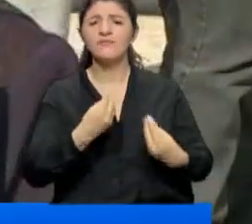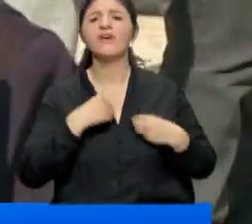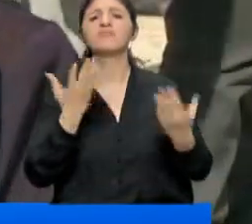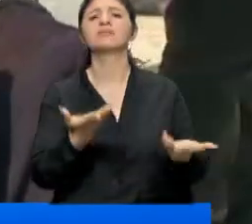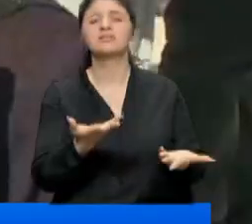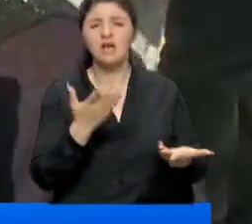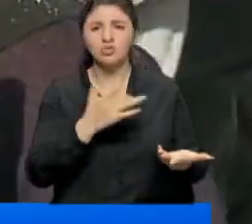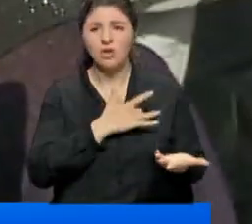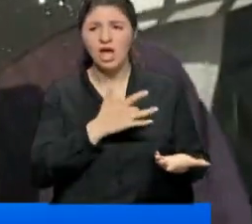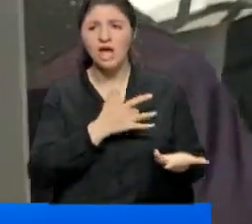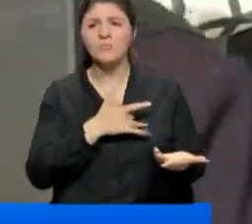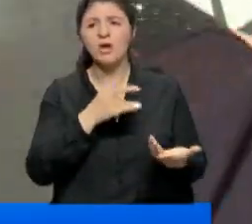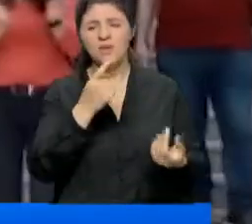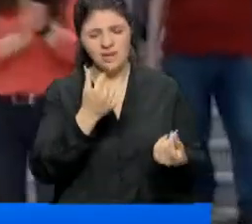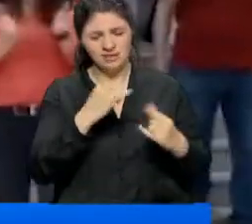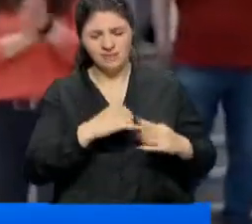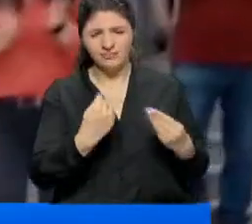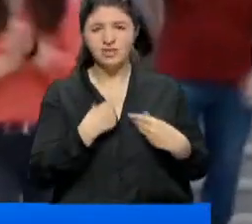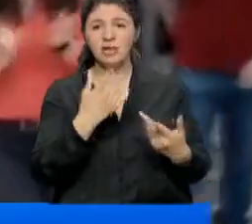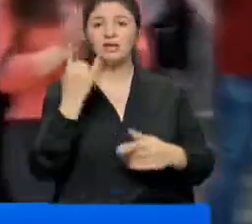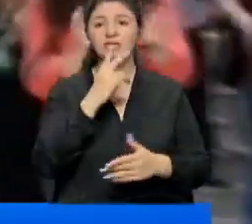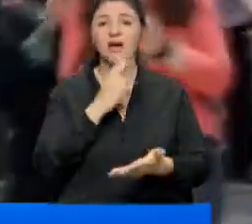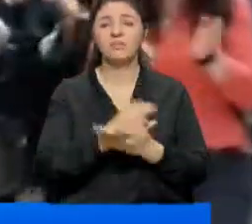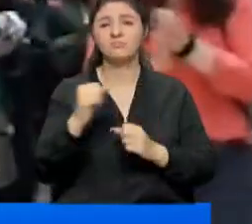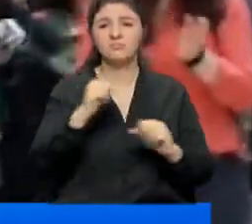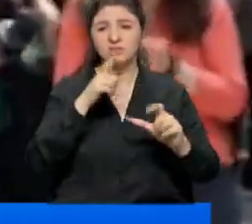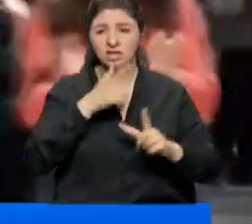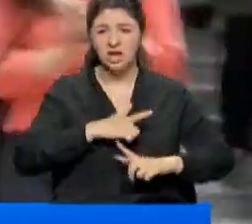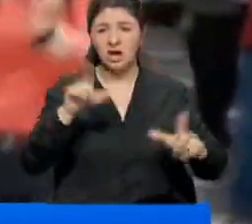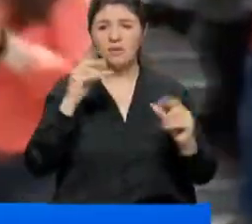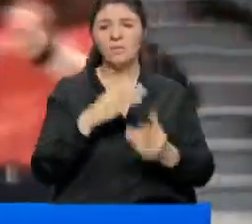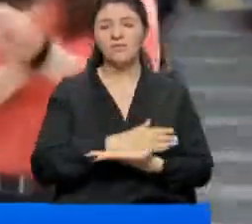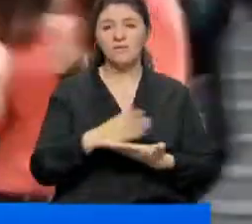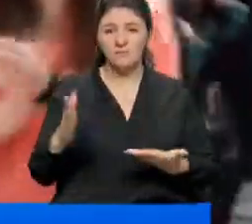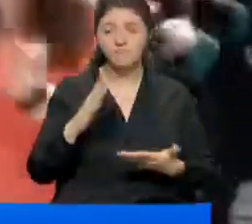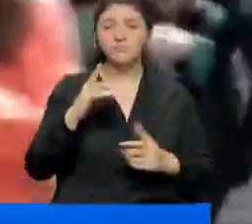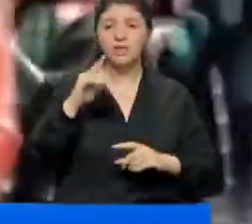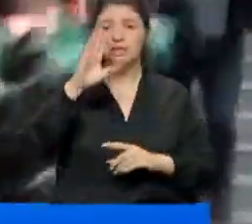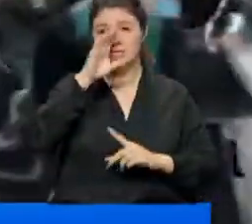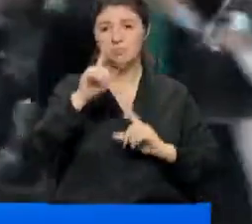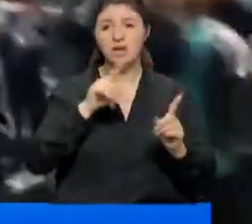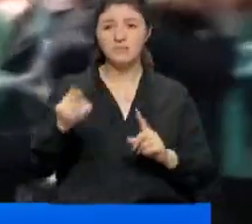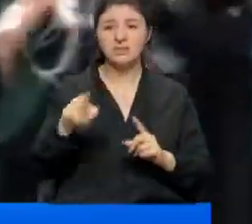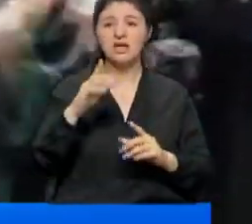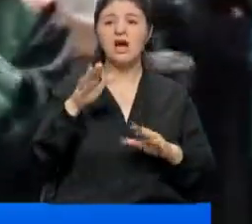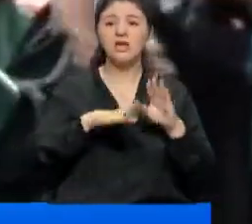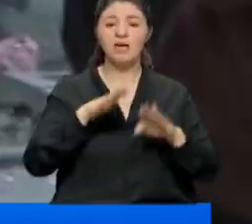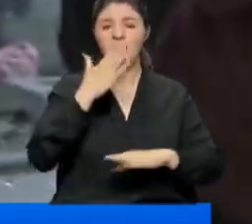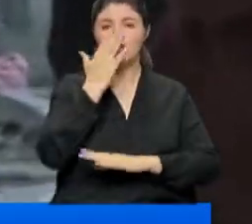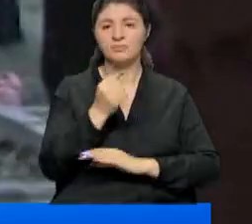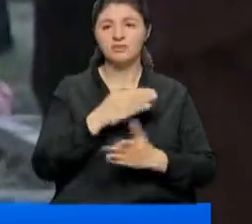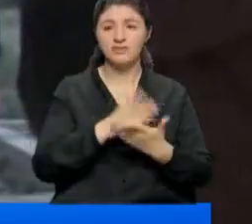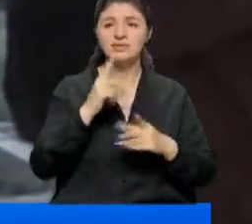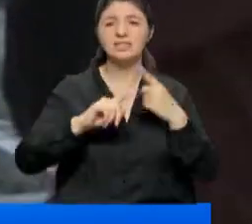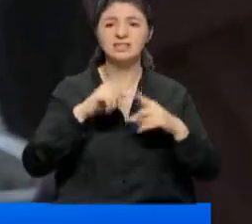çektirmesin ler yüreğime su serpildi 7 kararlarına tepki sesleri yükselmeye devam ediyor İstanbul Adliyesi'nde Adalet nöbeti sürüyor